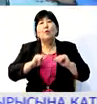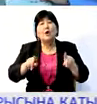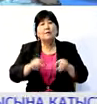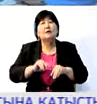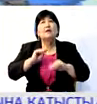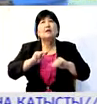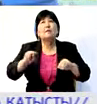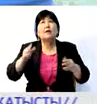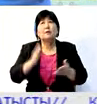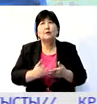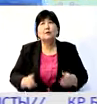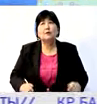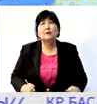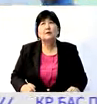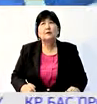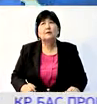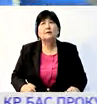беруі.